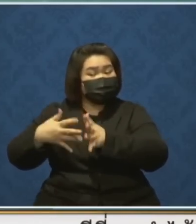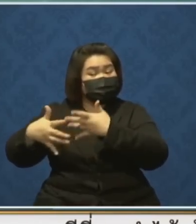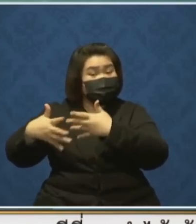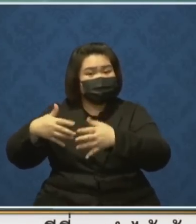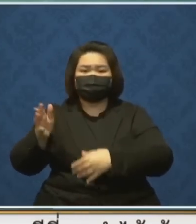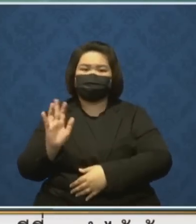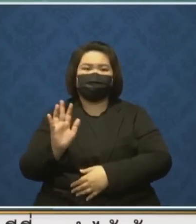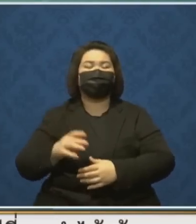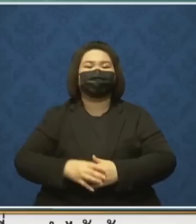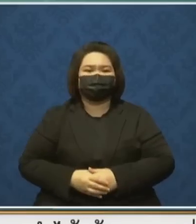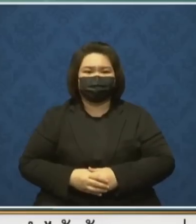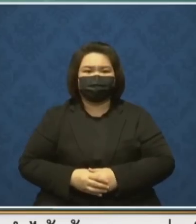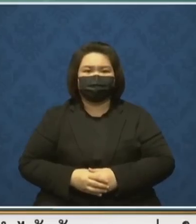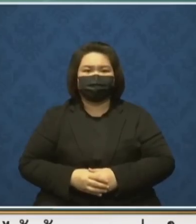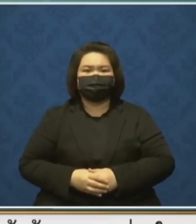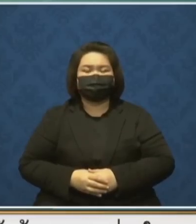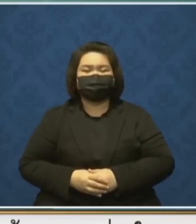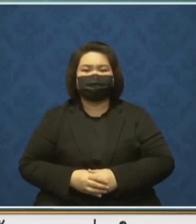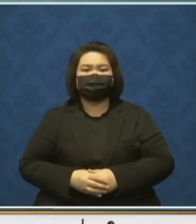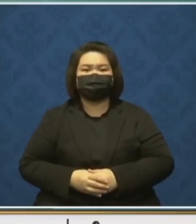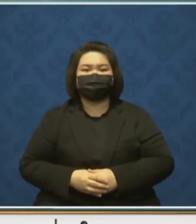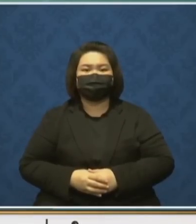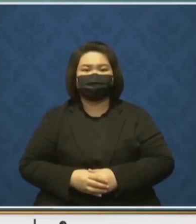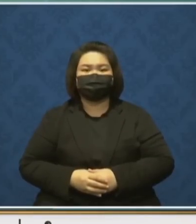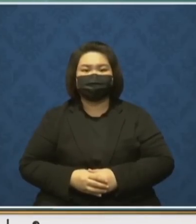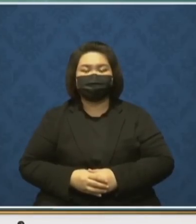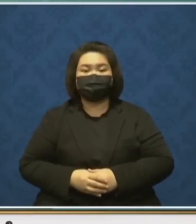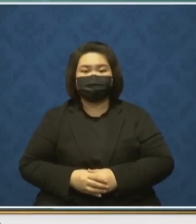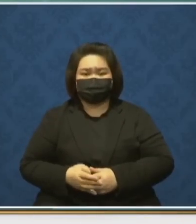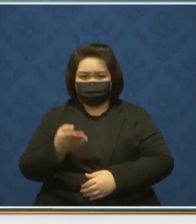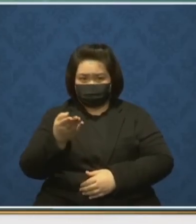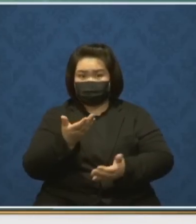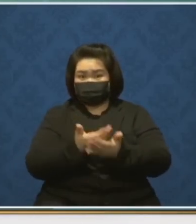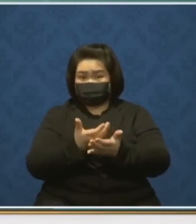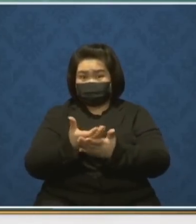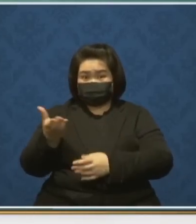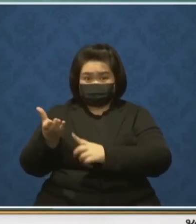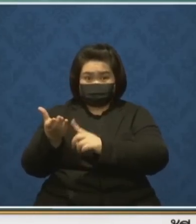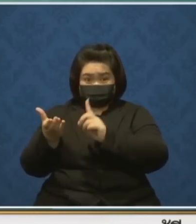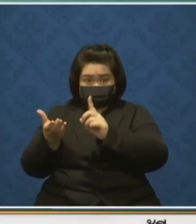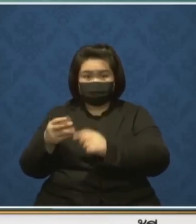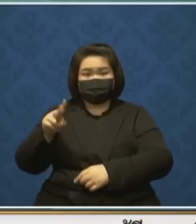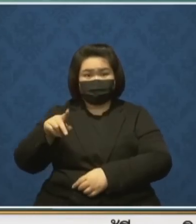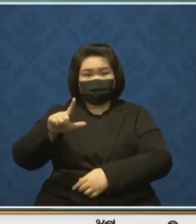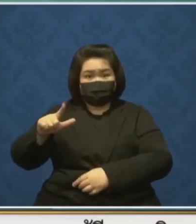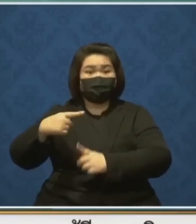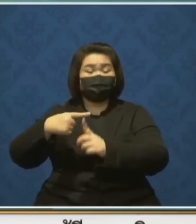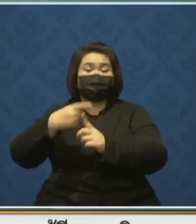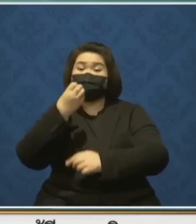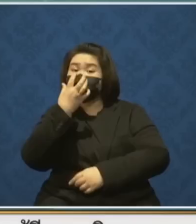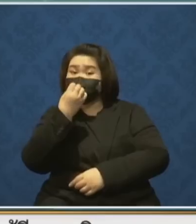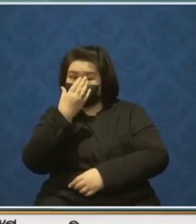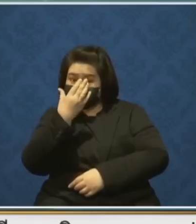ี่หนึ่สองพันล้านบวกดอกจากการทุธ